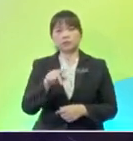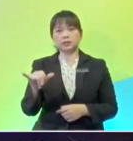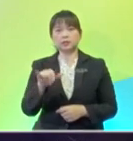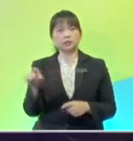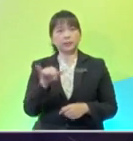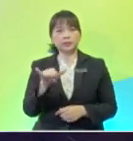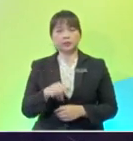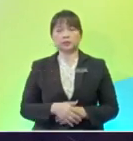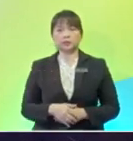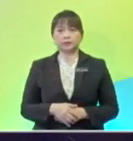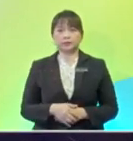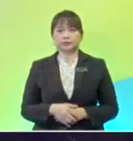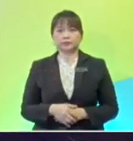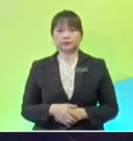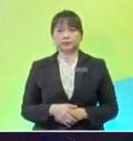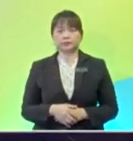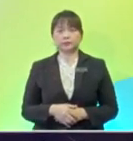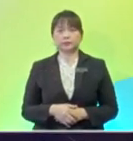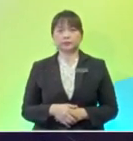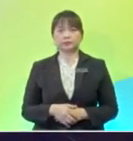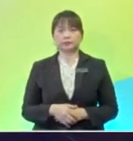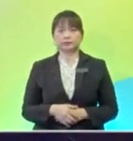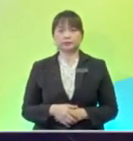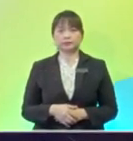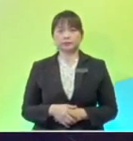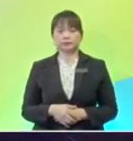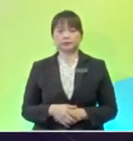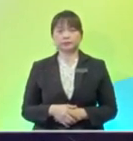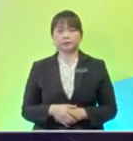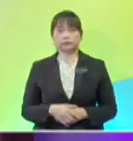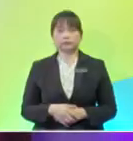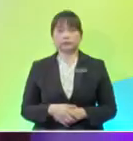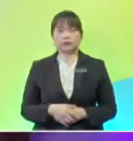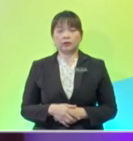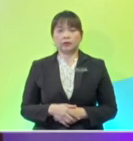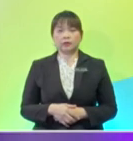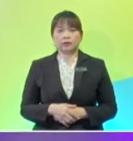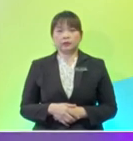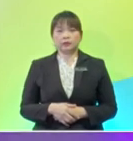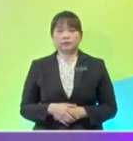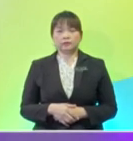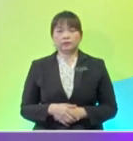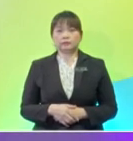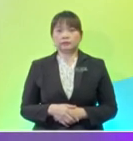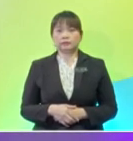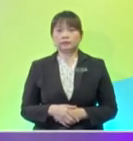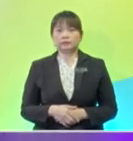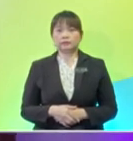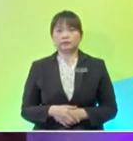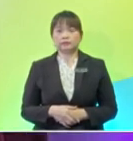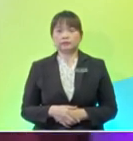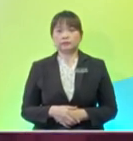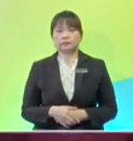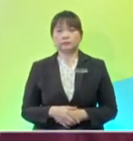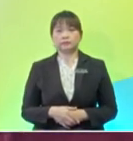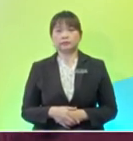kita boleh buat dulu kepala ataupun kaki Oke jadi kalau anak buat kaki-kakilah kalau anak bawa kepala Oke